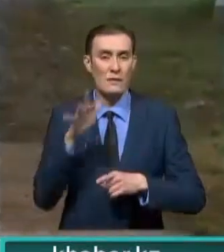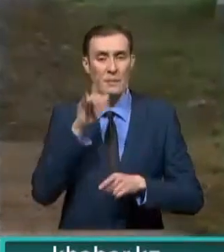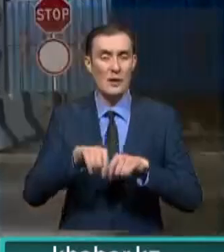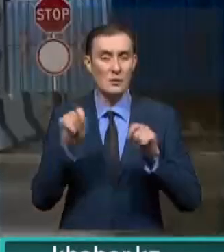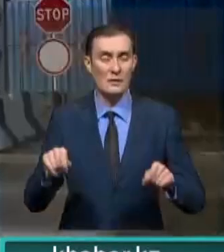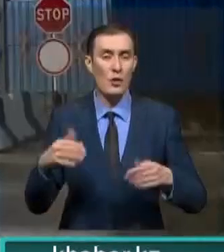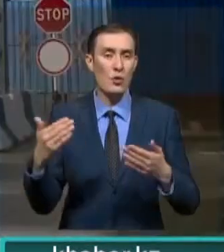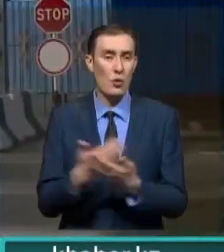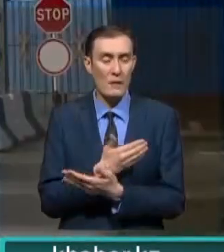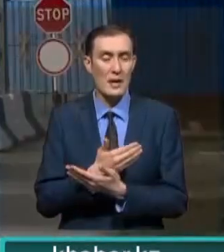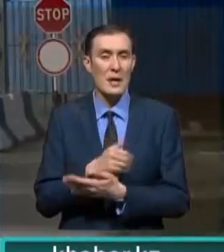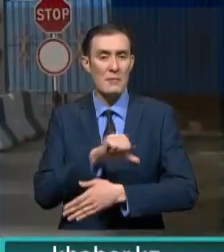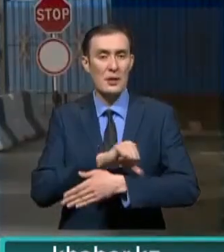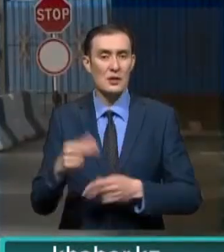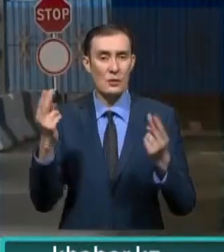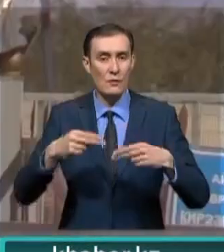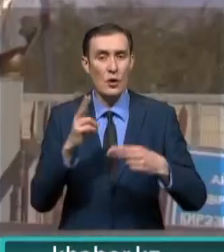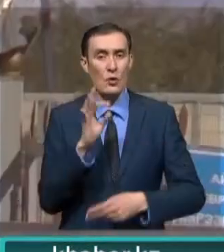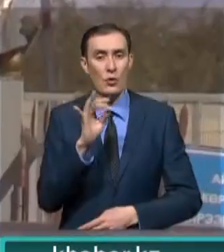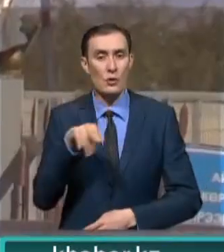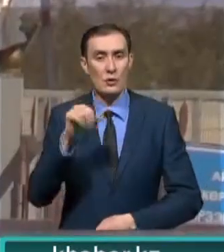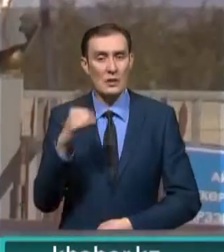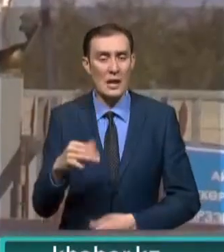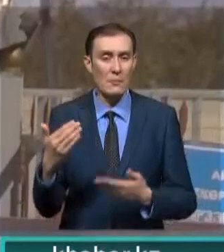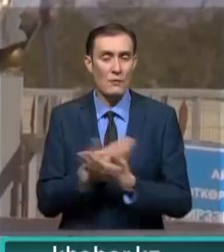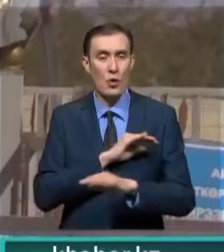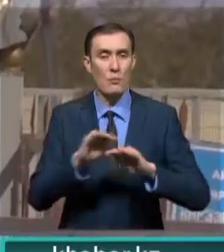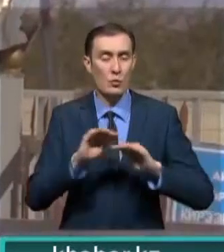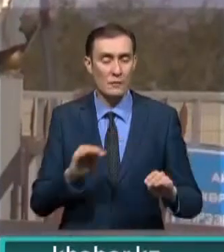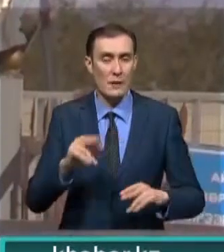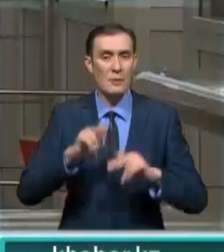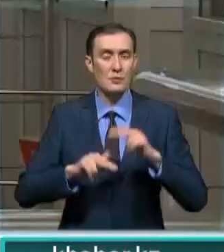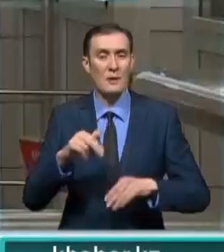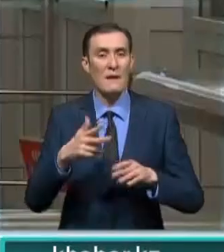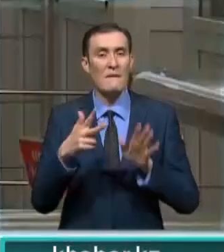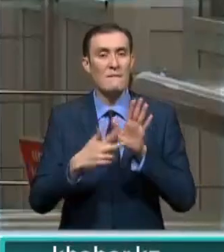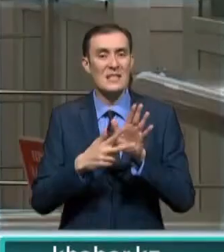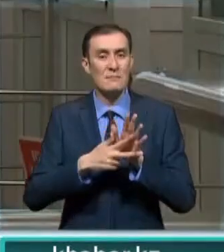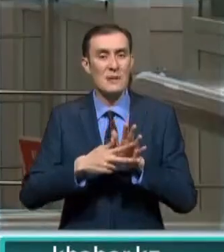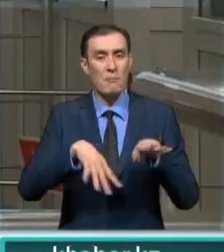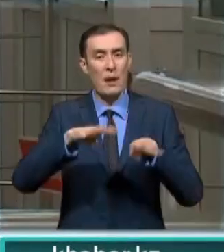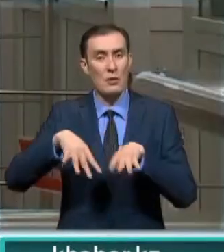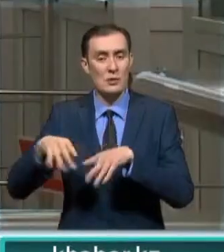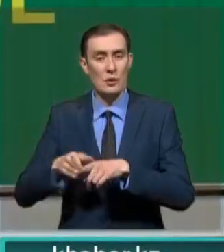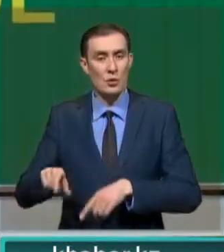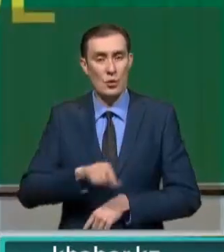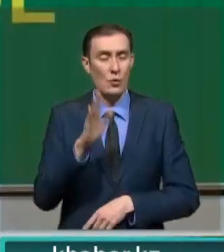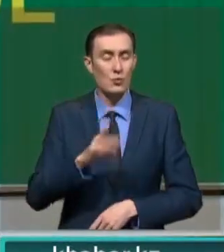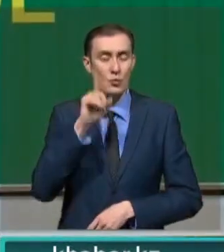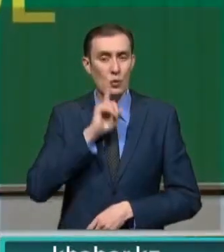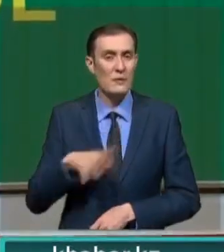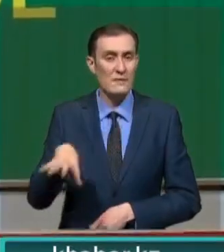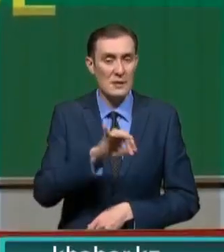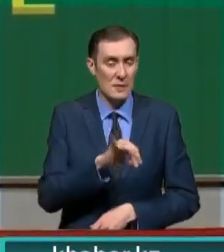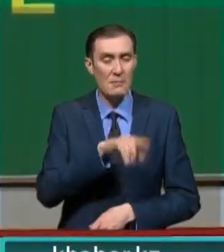откроется модернизированный пограничный пост Кордай. Там обновлено оборудование, построена восьмиполосная автодорога. Удобно будет всем